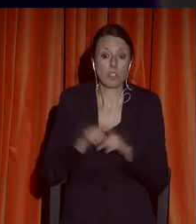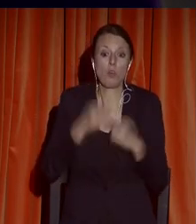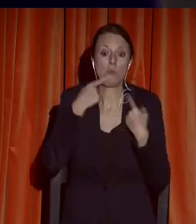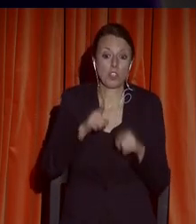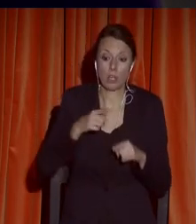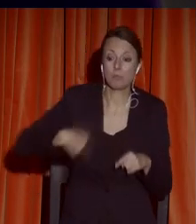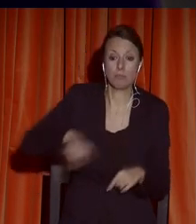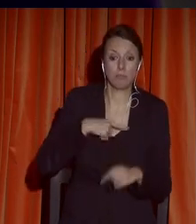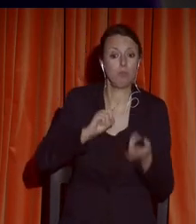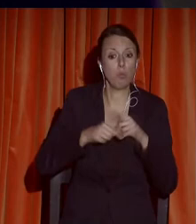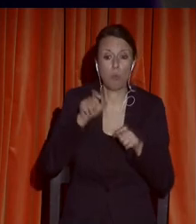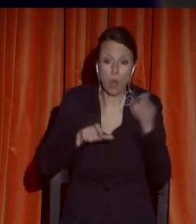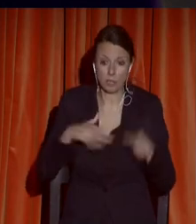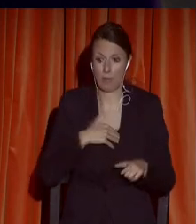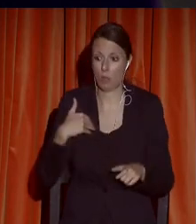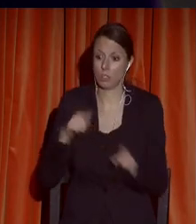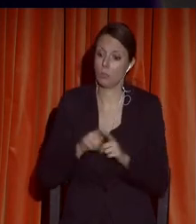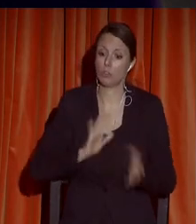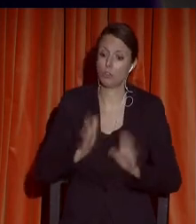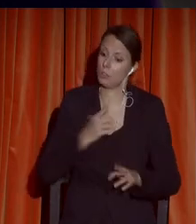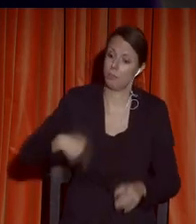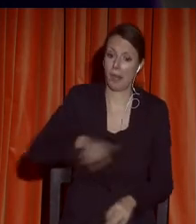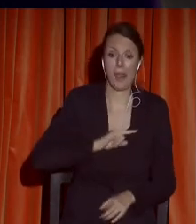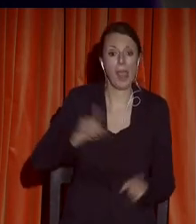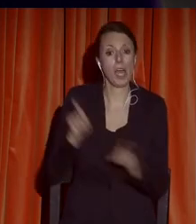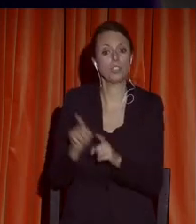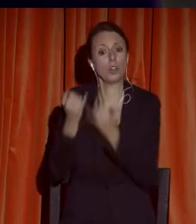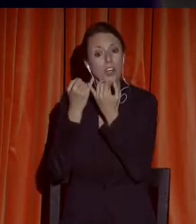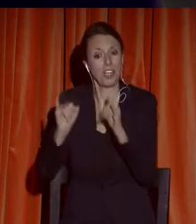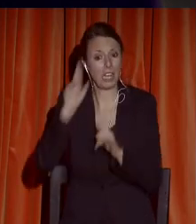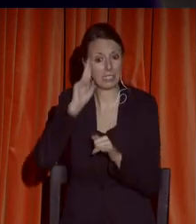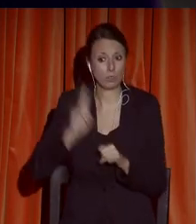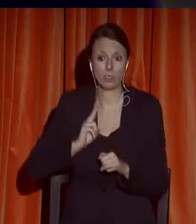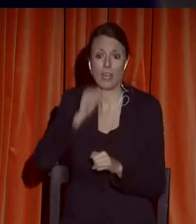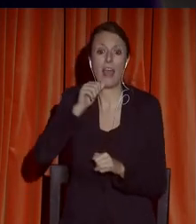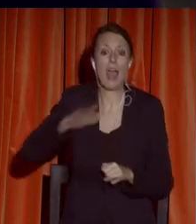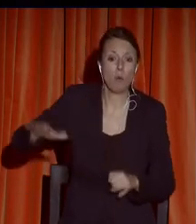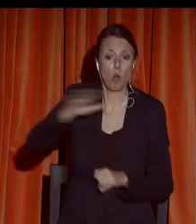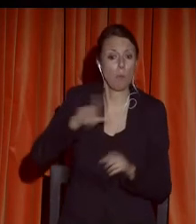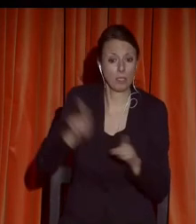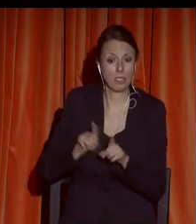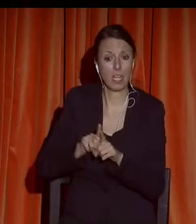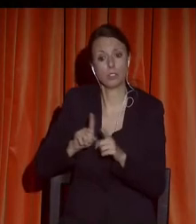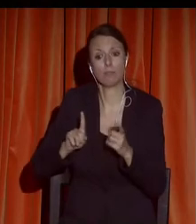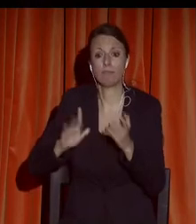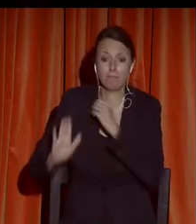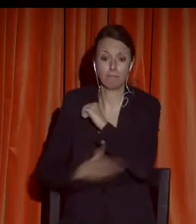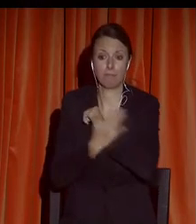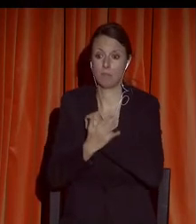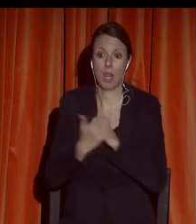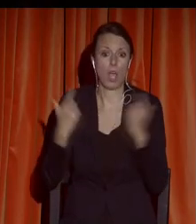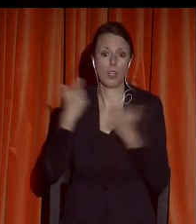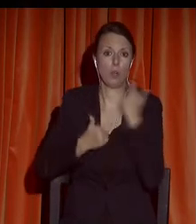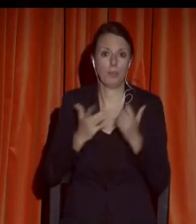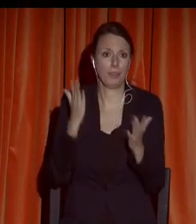aby zadbać nie tylko o nas, ale też o instytucje europejskie i nie sprowadzać tego